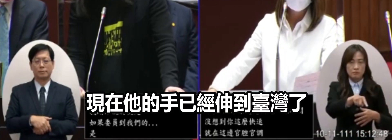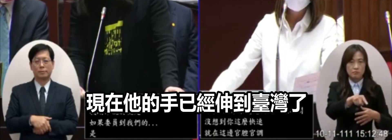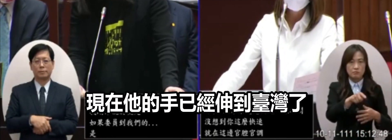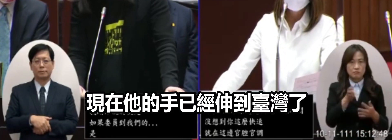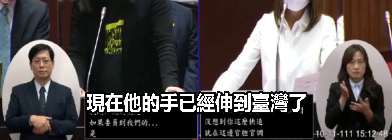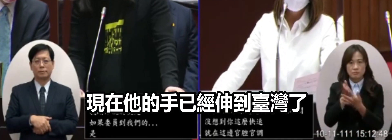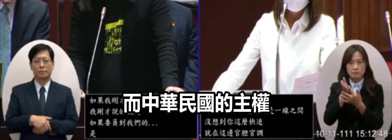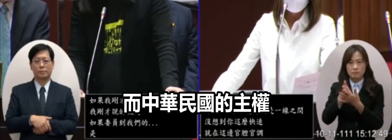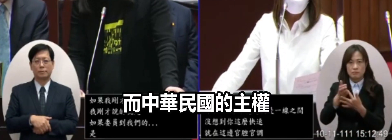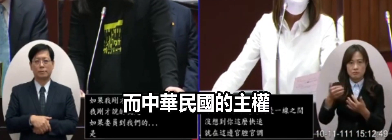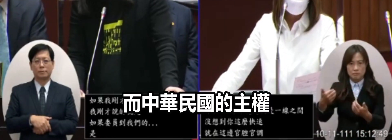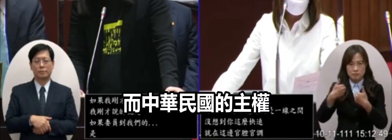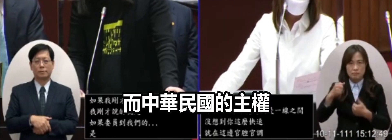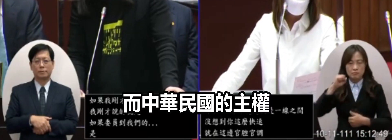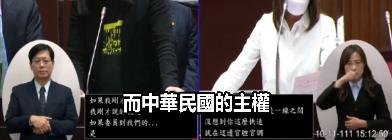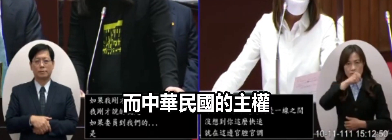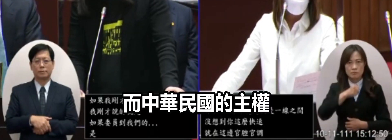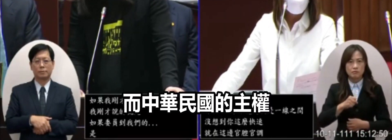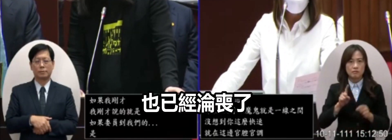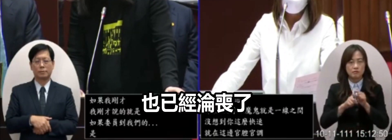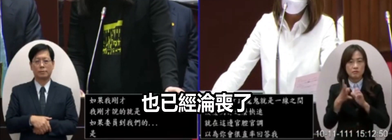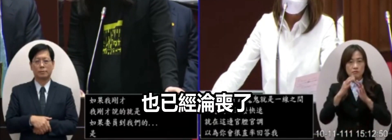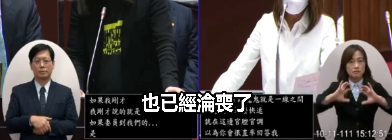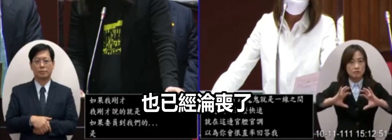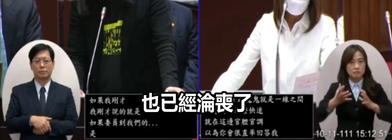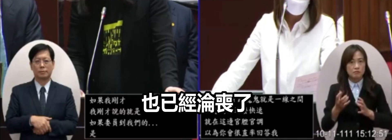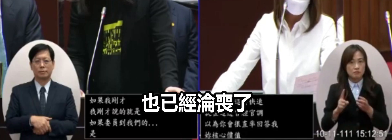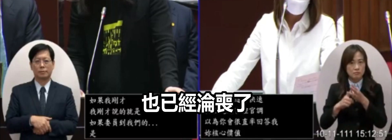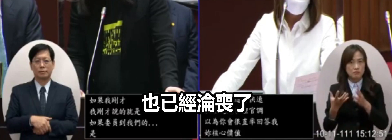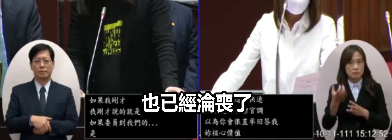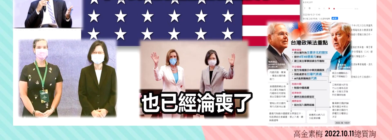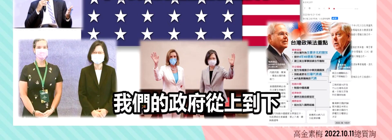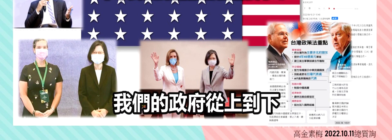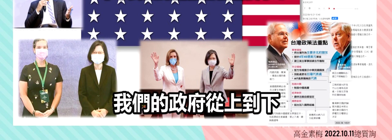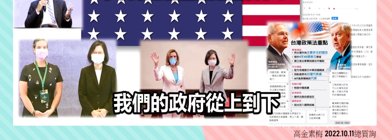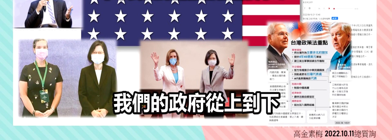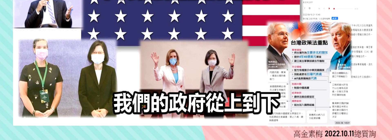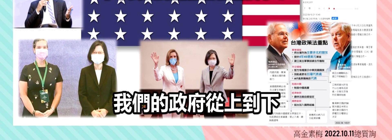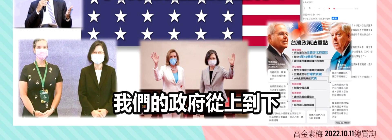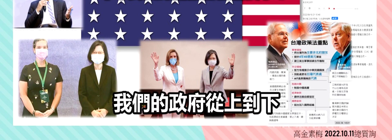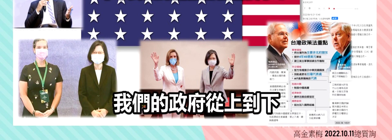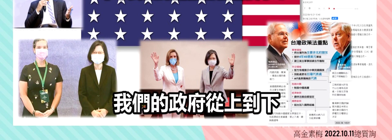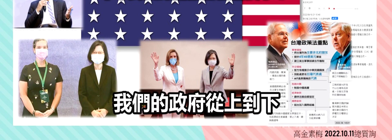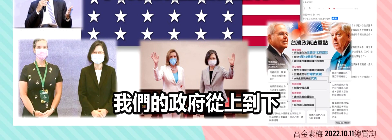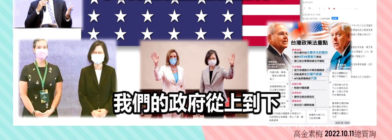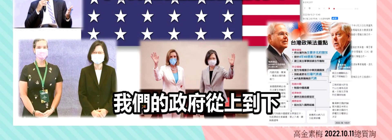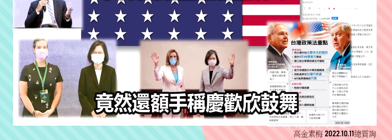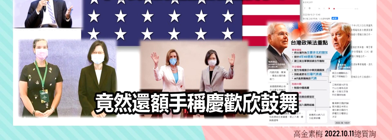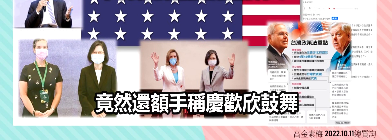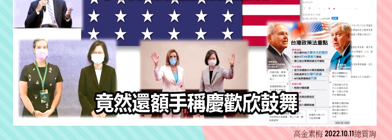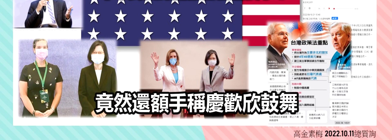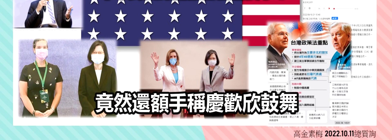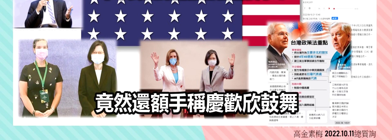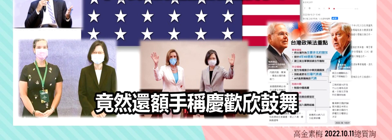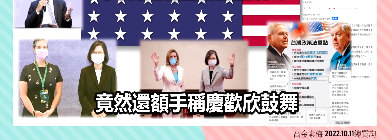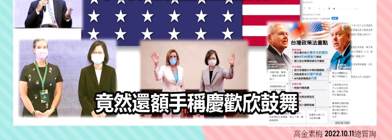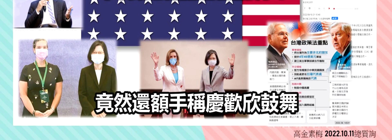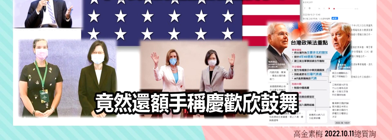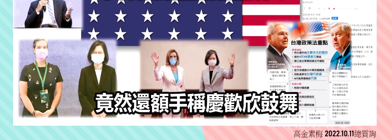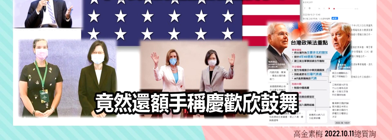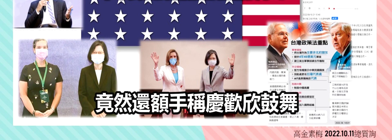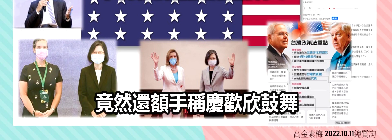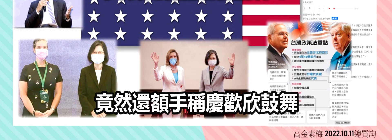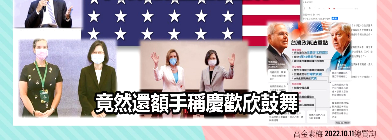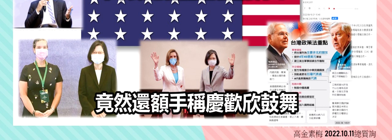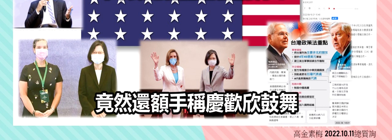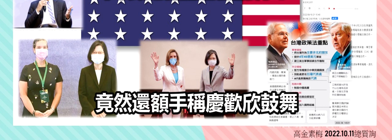台湾了，而中华民国的主权也已经沦丧了，我们的政府从上到下竟然还额